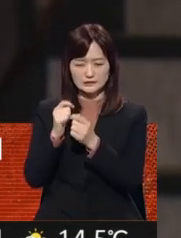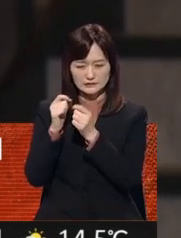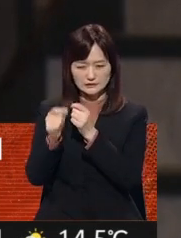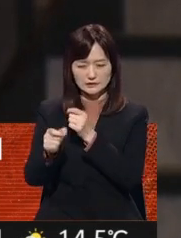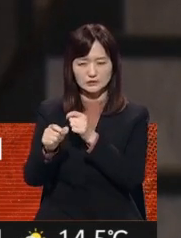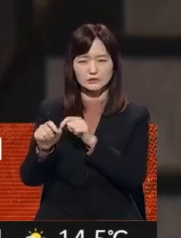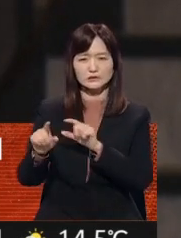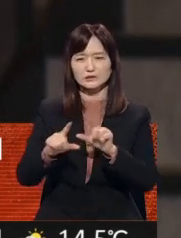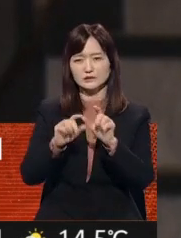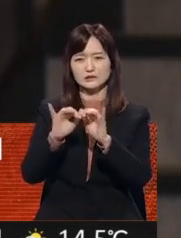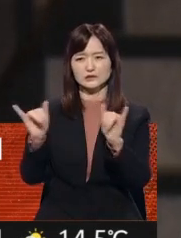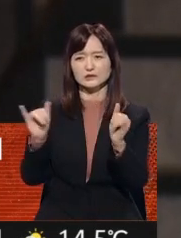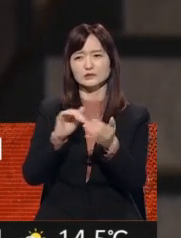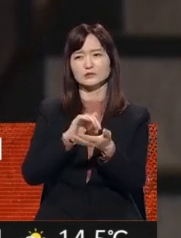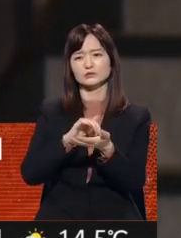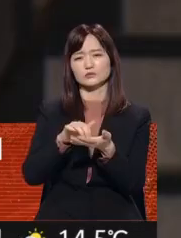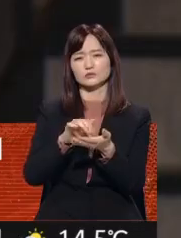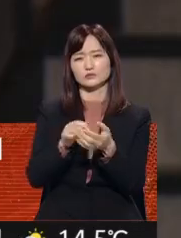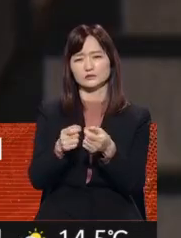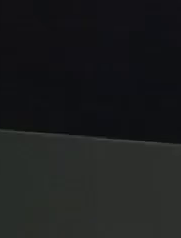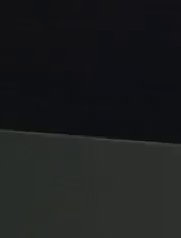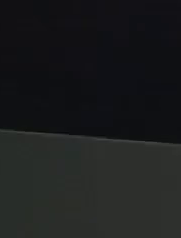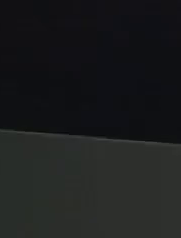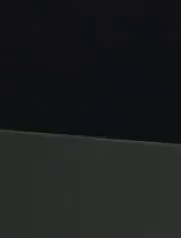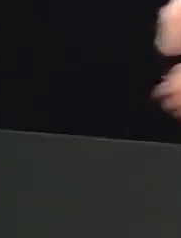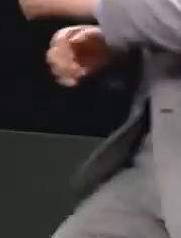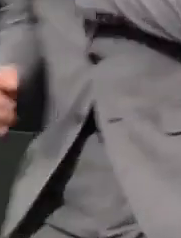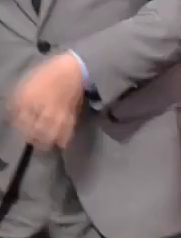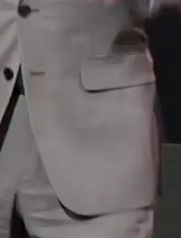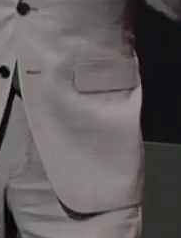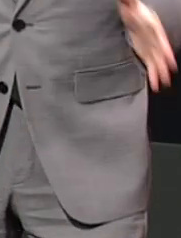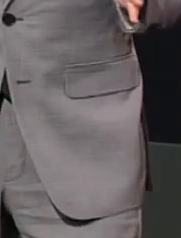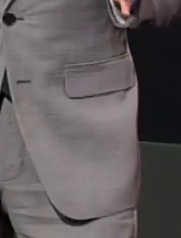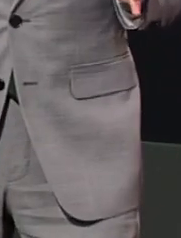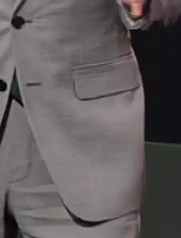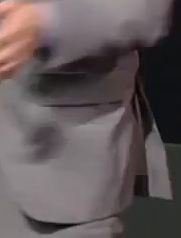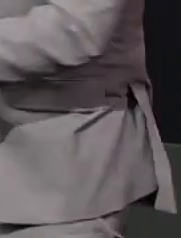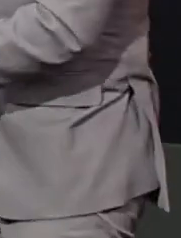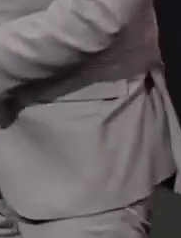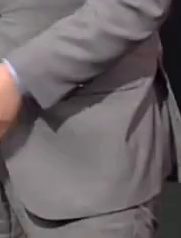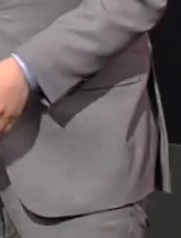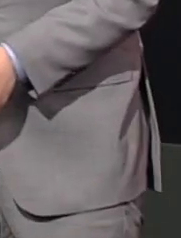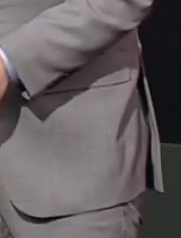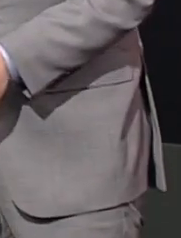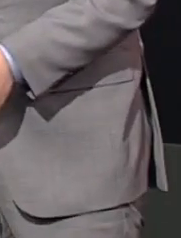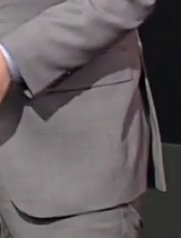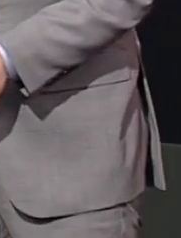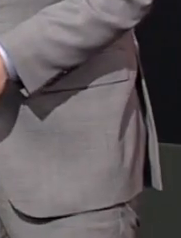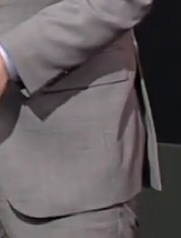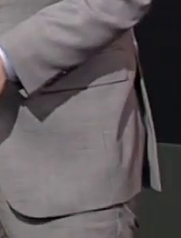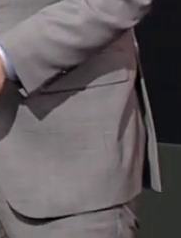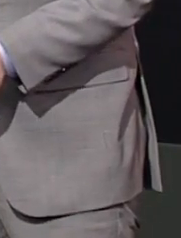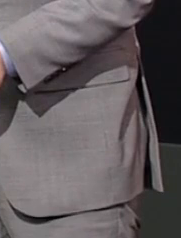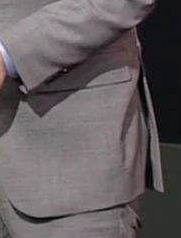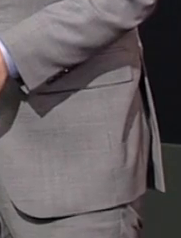것은 그거는 뭐 현실 같습니다. 아직 안 끝났습니다. 이거 눌러주세요.